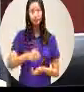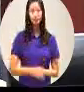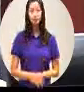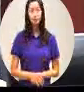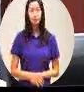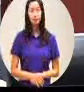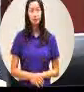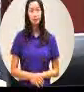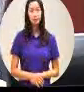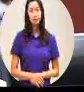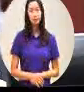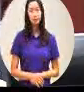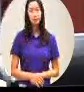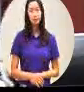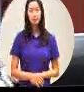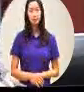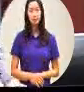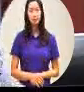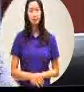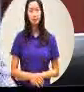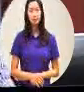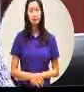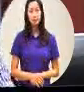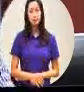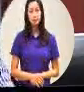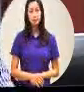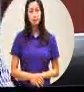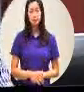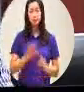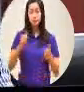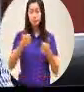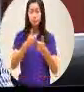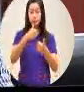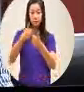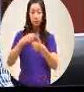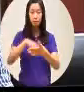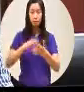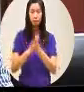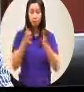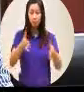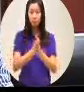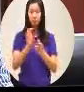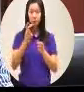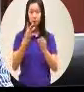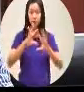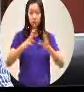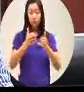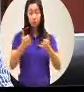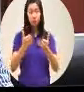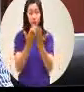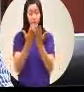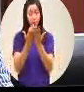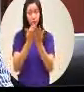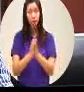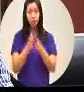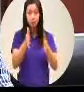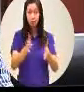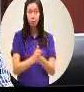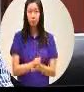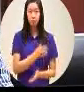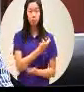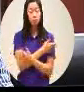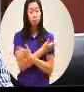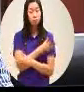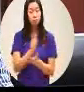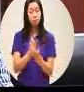局长，我想，其实，在议会针对我们这个十二年国教有这样的讨论，我想对，不管对市